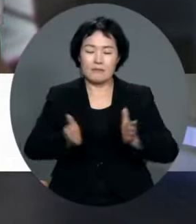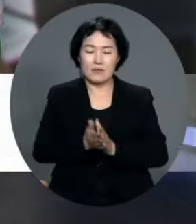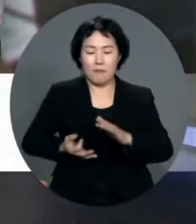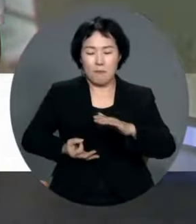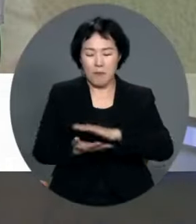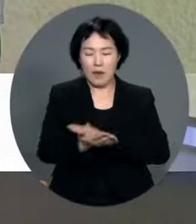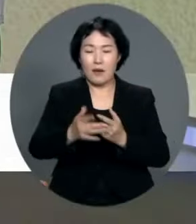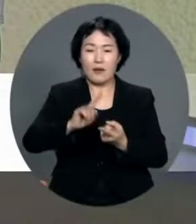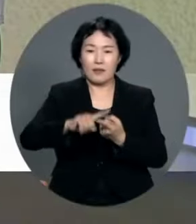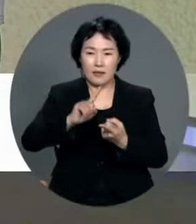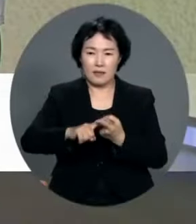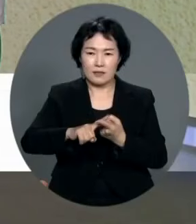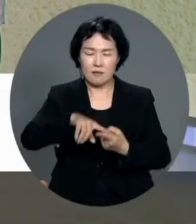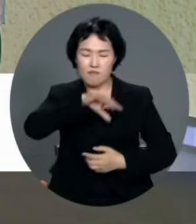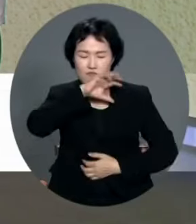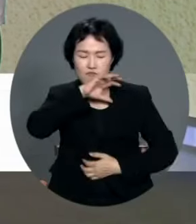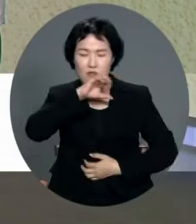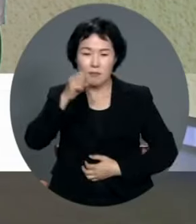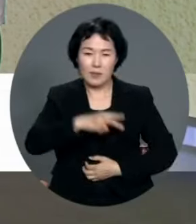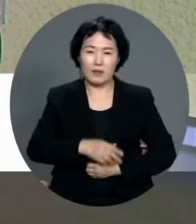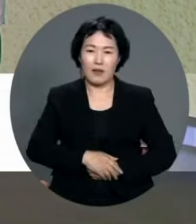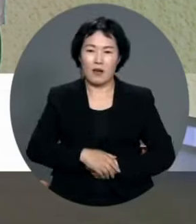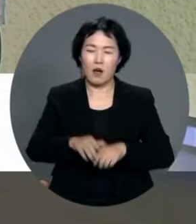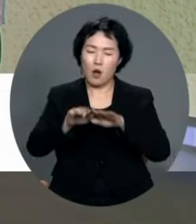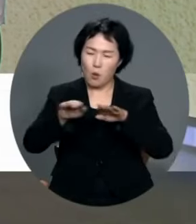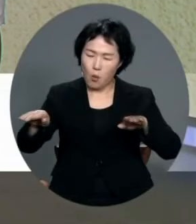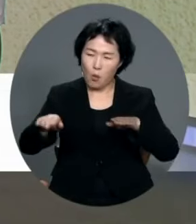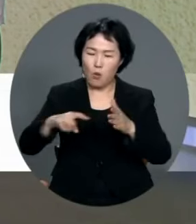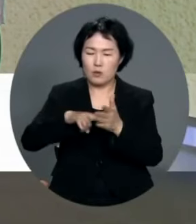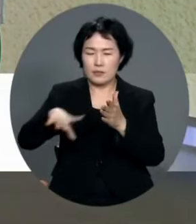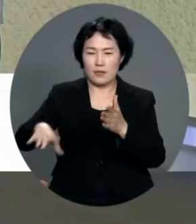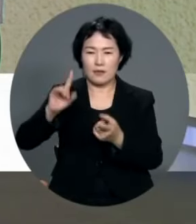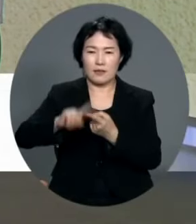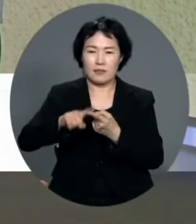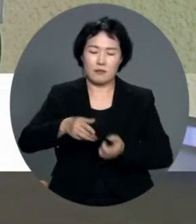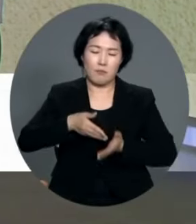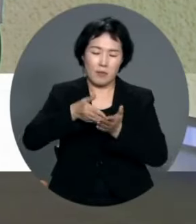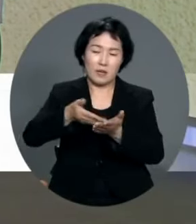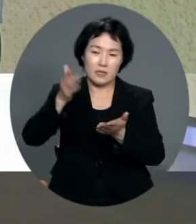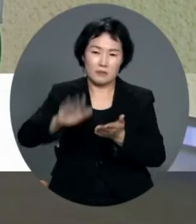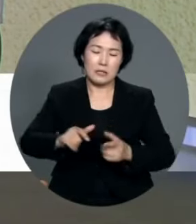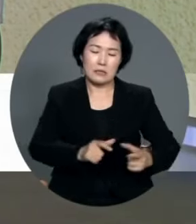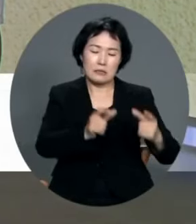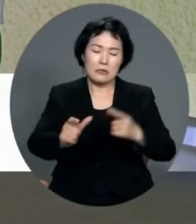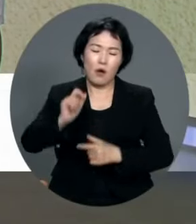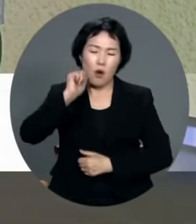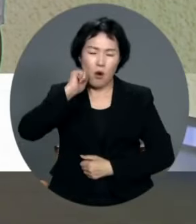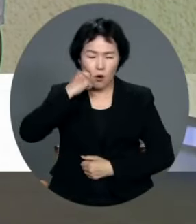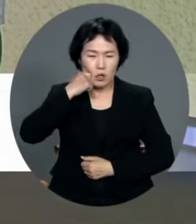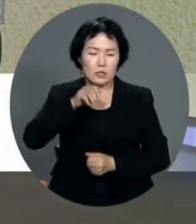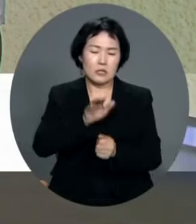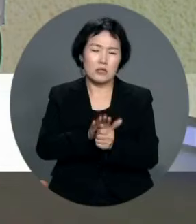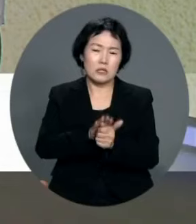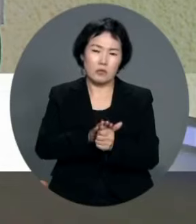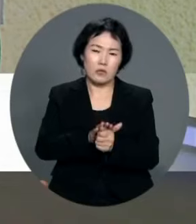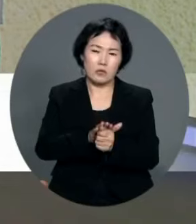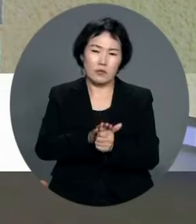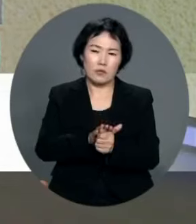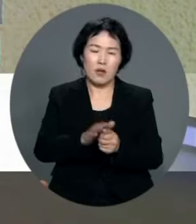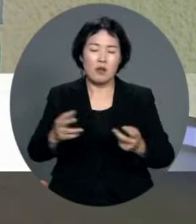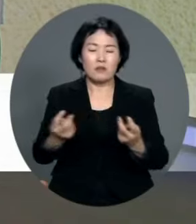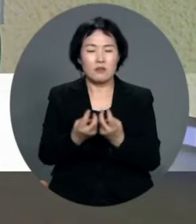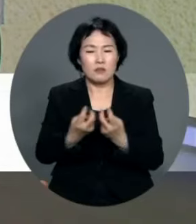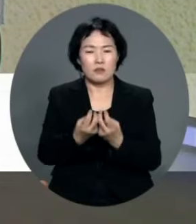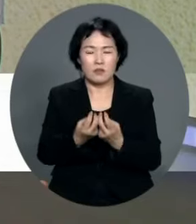등에 대한 질타와 공평 과세에 대한 주문도 있었지만 어려운 지역 경제에 대한 지원 정책 요청이